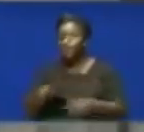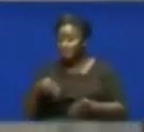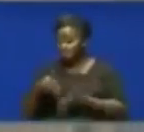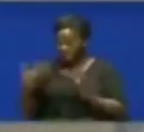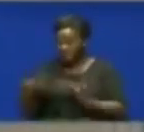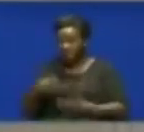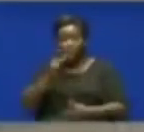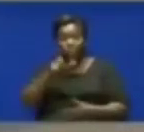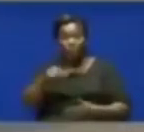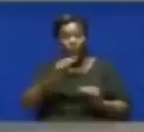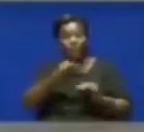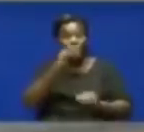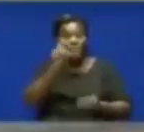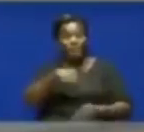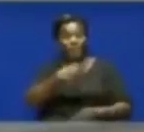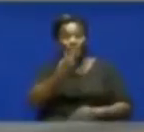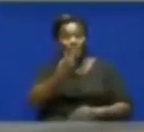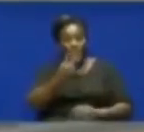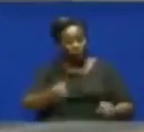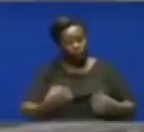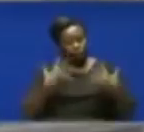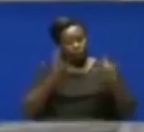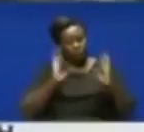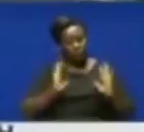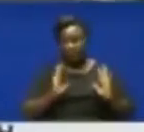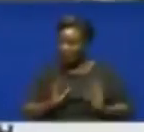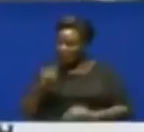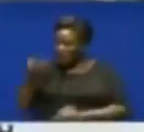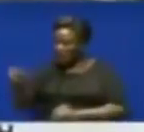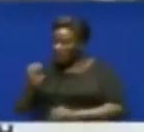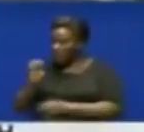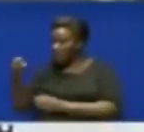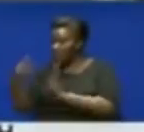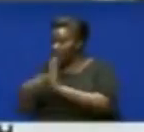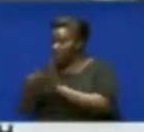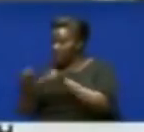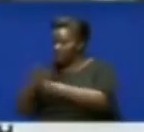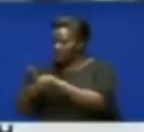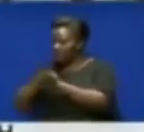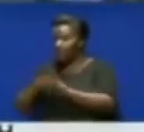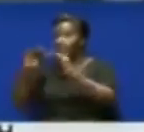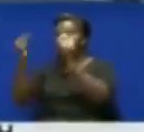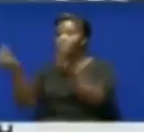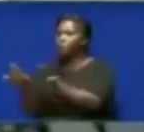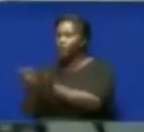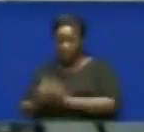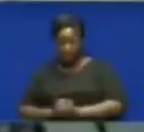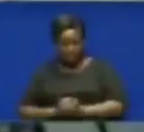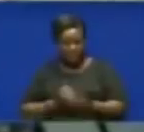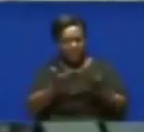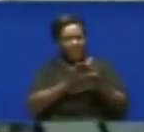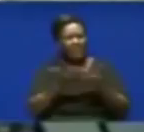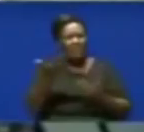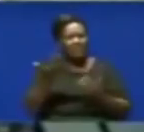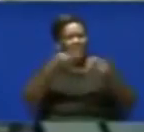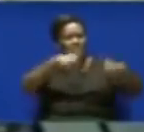duniani, huku vifo vikitajwa kuzidi 8,000. Tayari baadhi ya mataifa yamefunga mipaka yake ili kupambana na